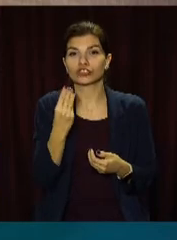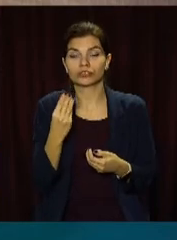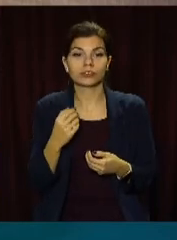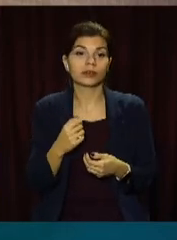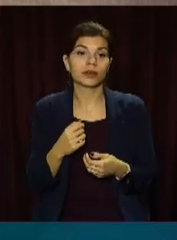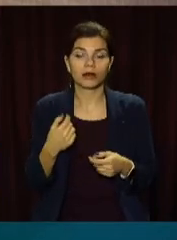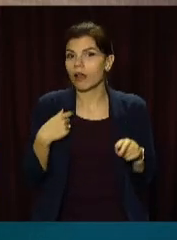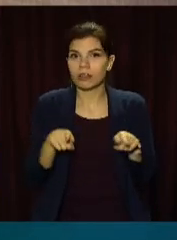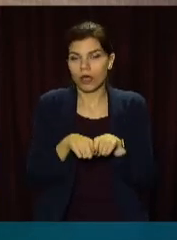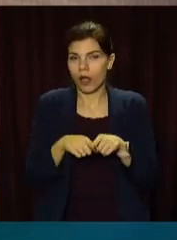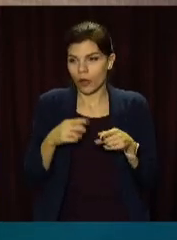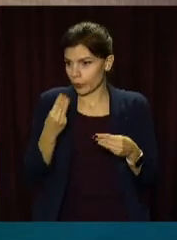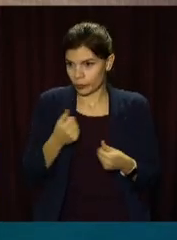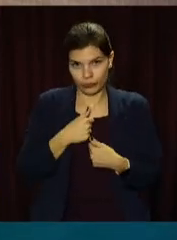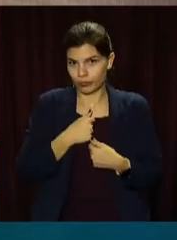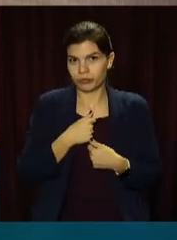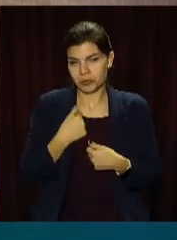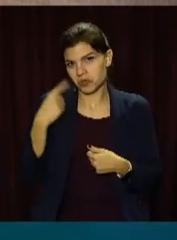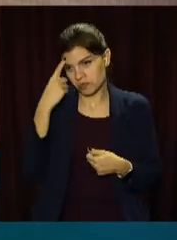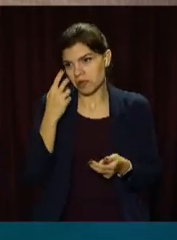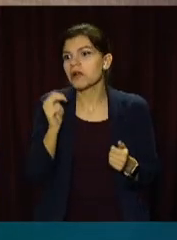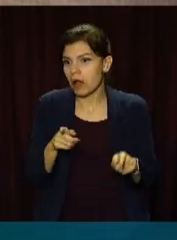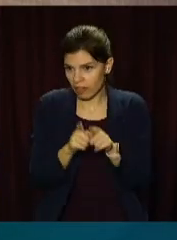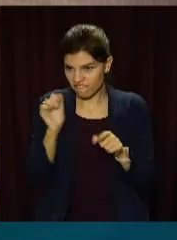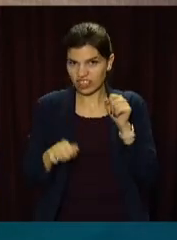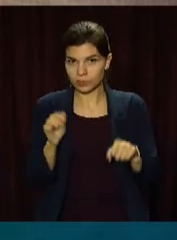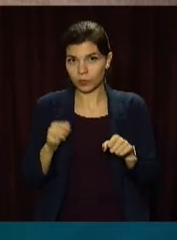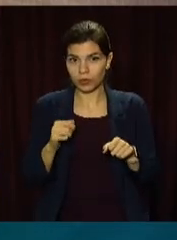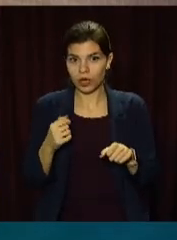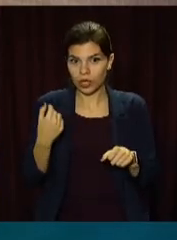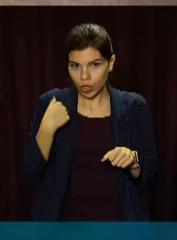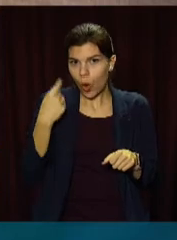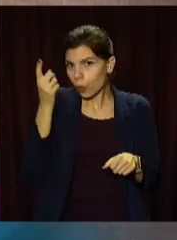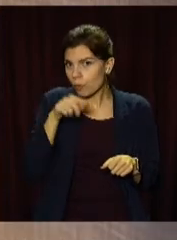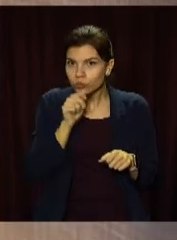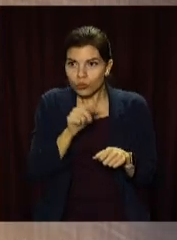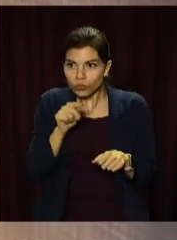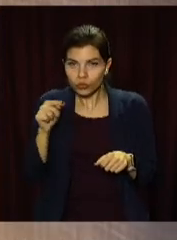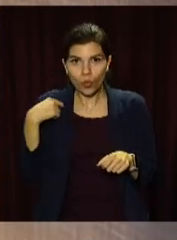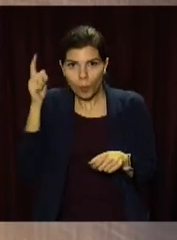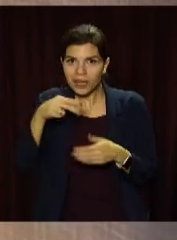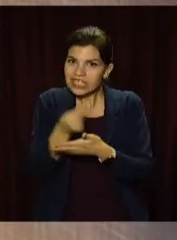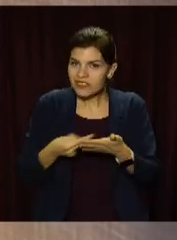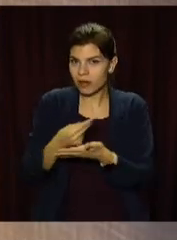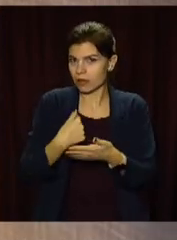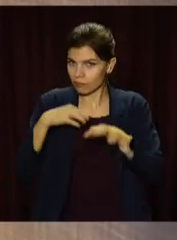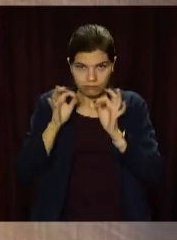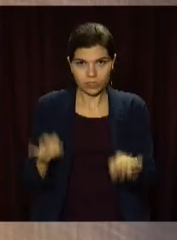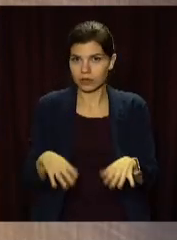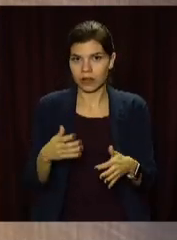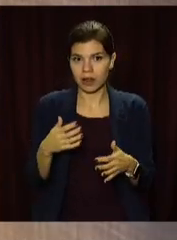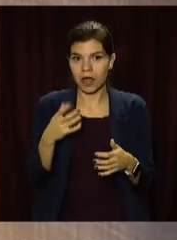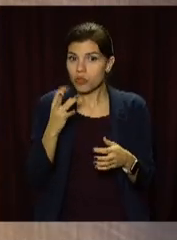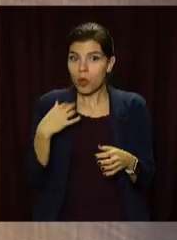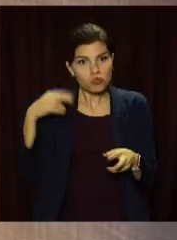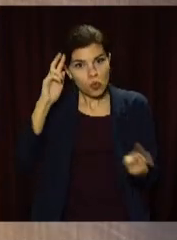це настільки впечатлило, що я думаю, ну як же це можливо? Я ж вмію то, я вмію все, я вмію рисувати, я вмію ліпити. Ну я не